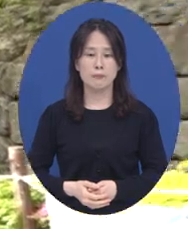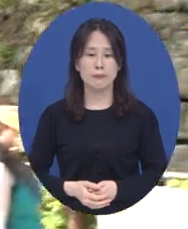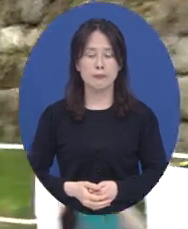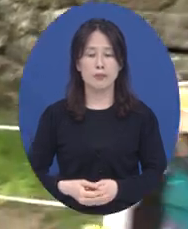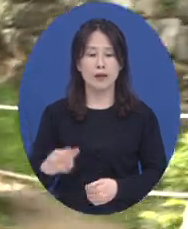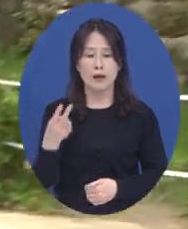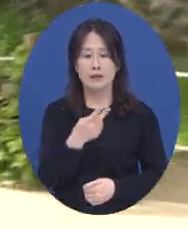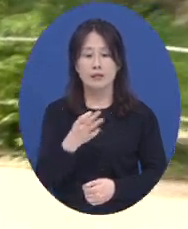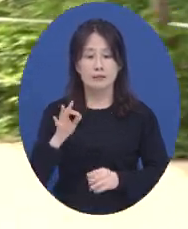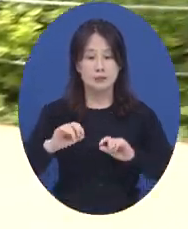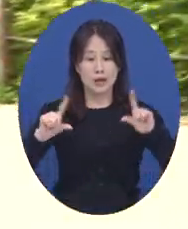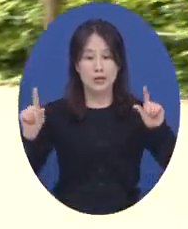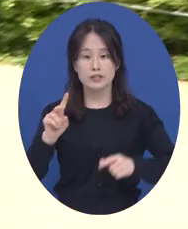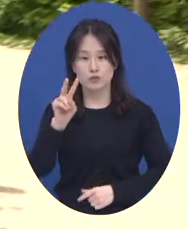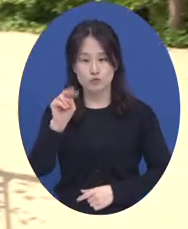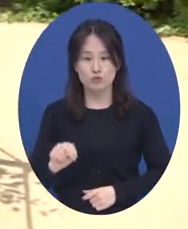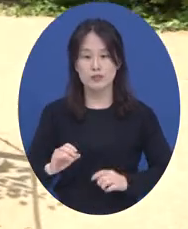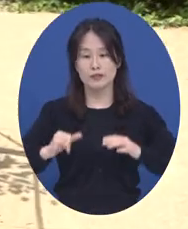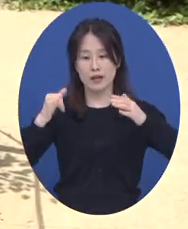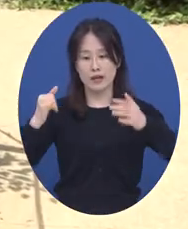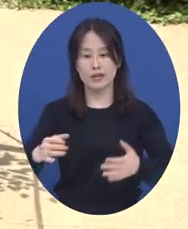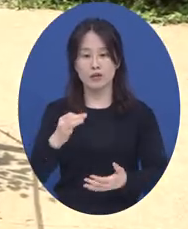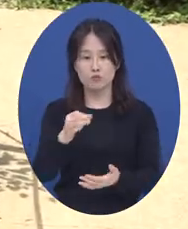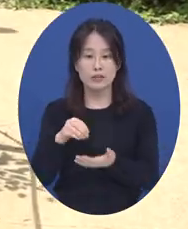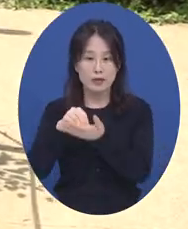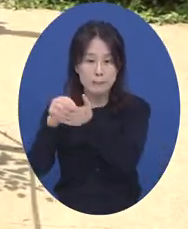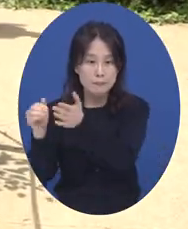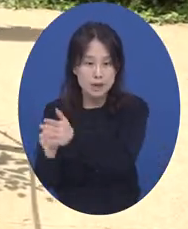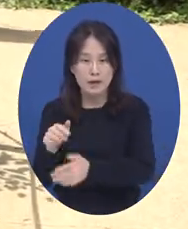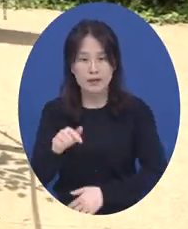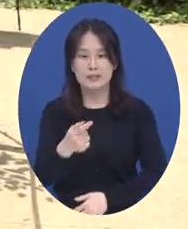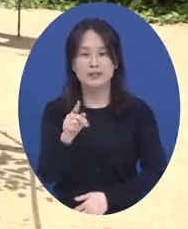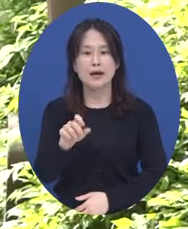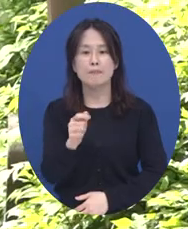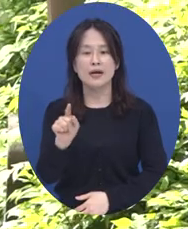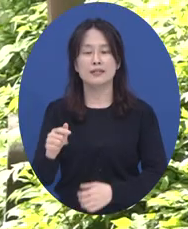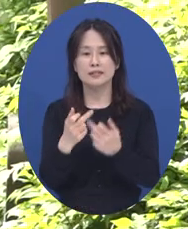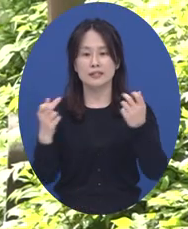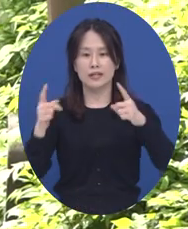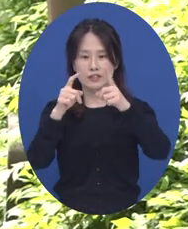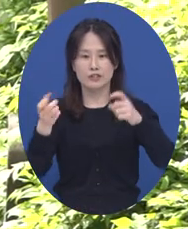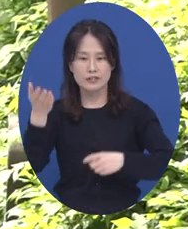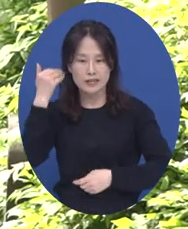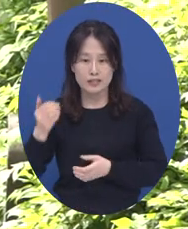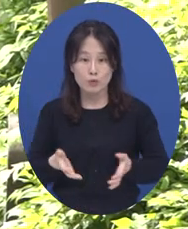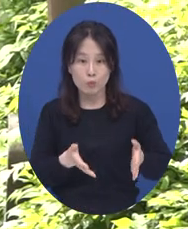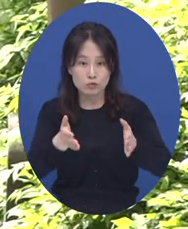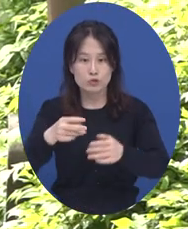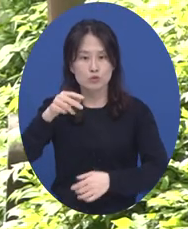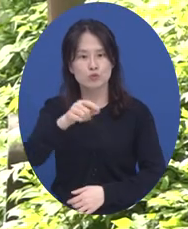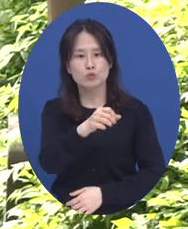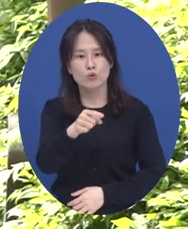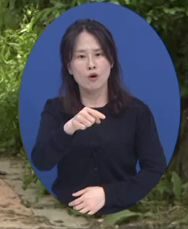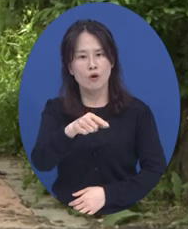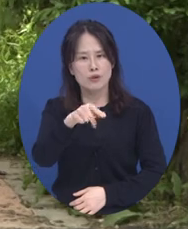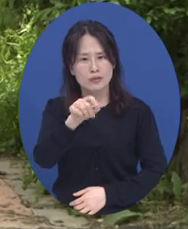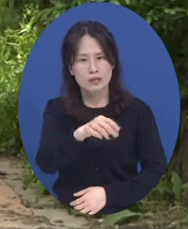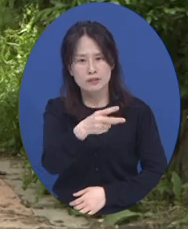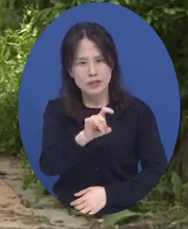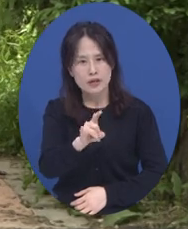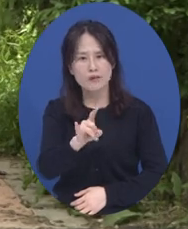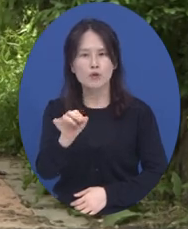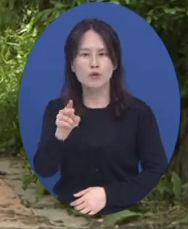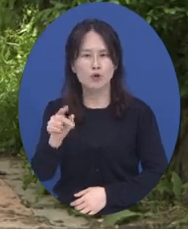지난 2014년 유네스코 세계유산으로 등재된 남한산성 옛길 코스. 수어장대와 행궁, 연무관을